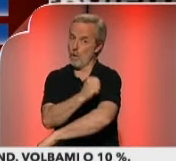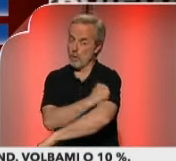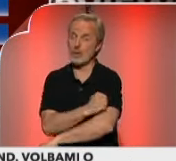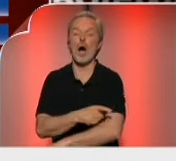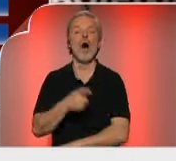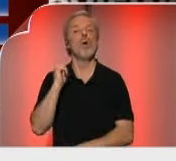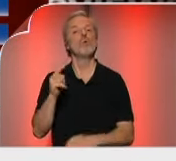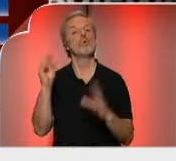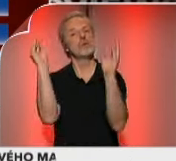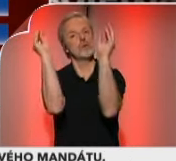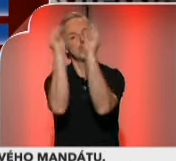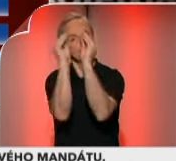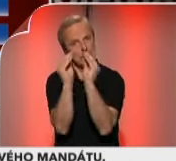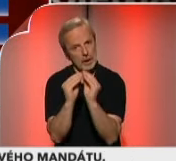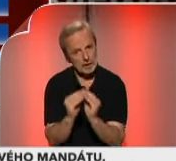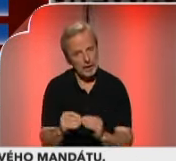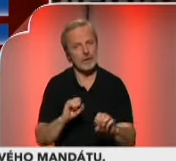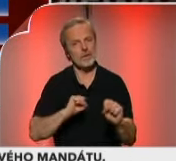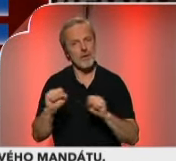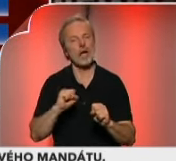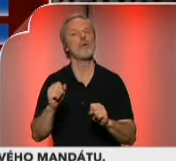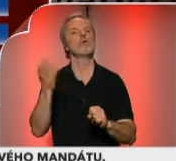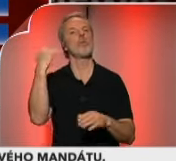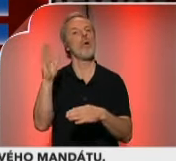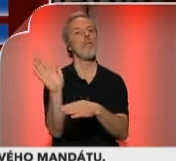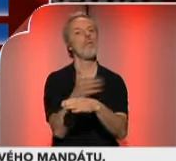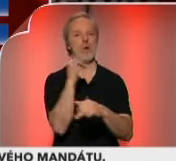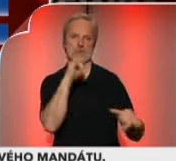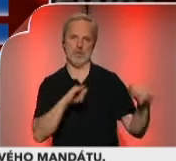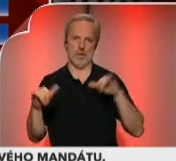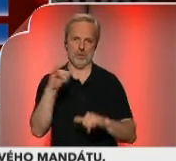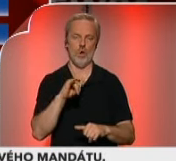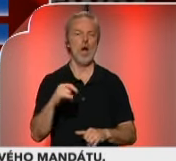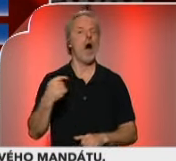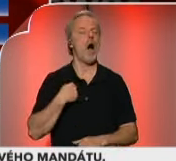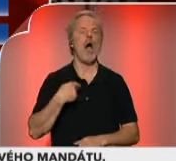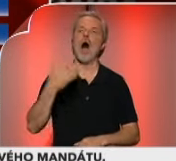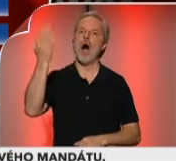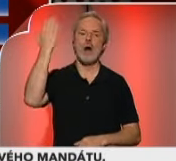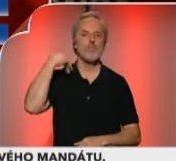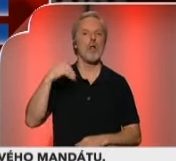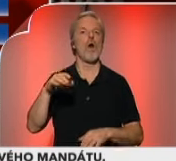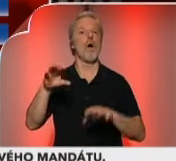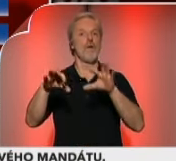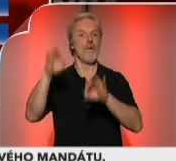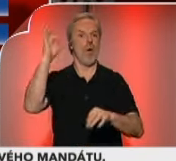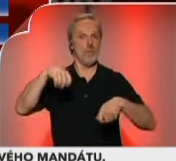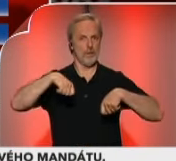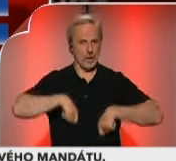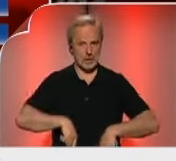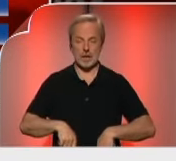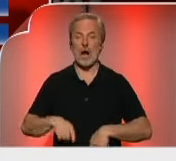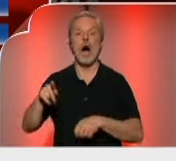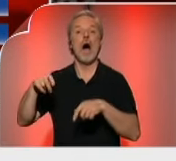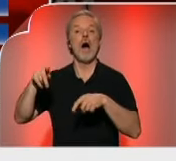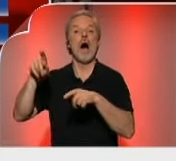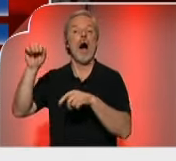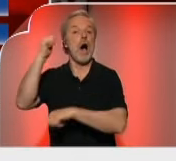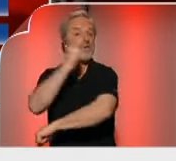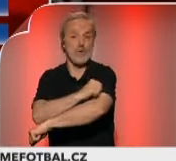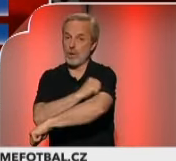uspořádat na základě posjetitelje podporoval Bohuslava sobotku proto a také jsem mu to